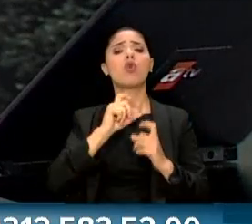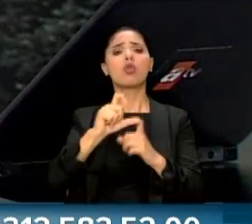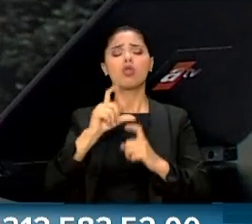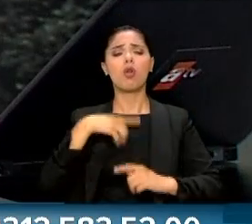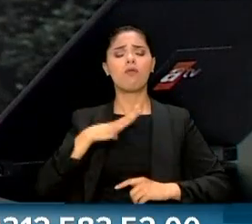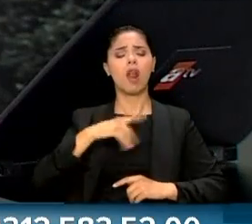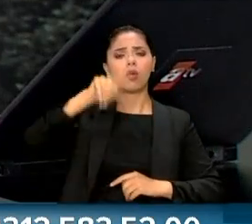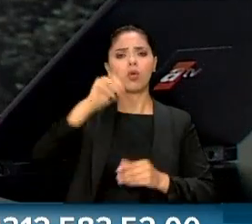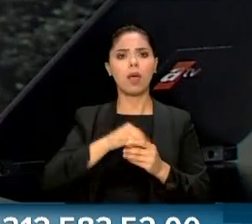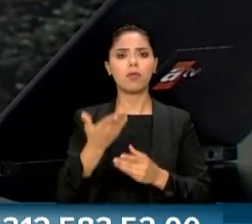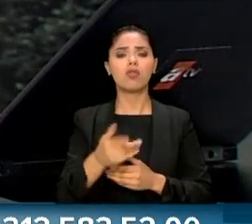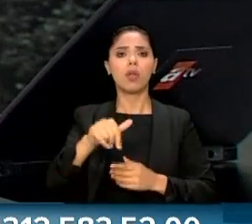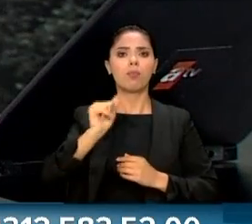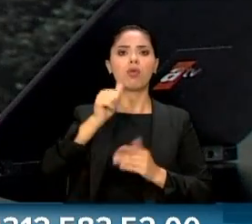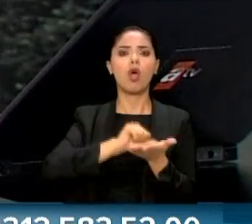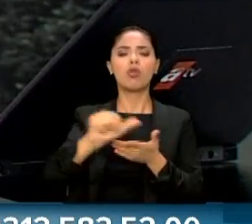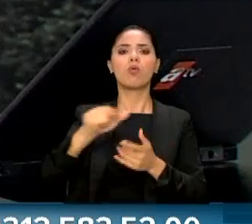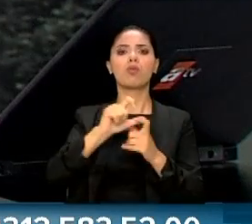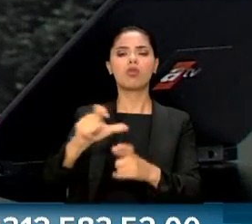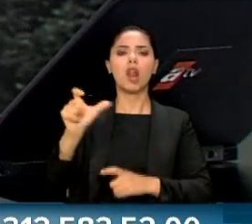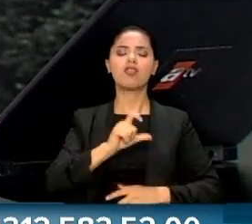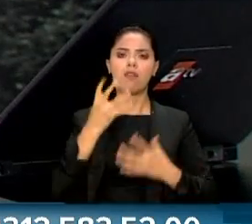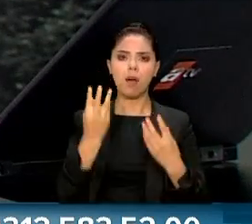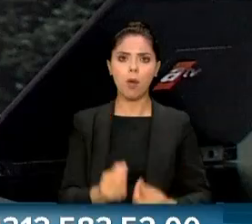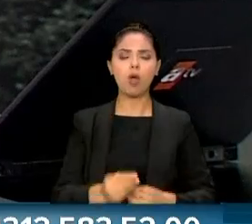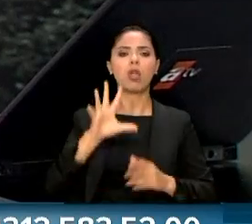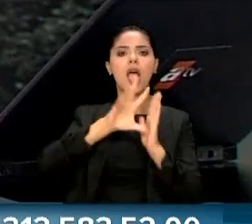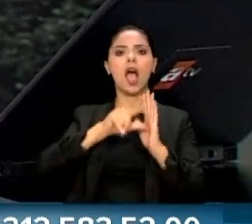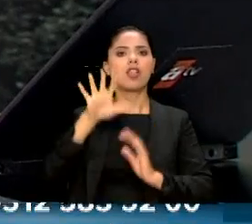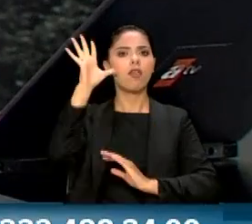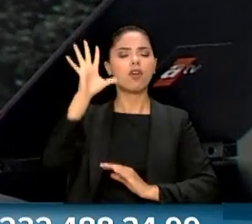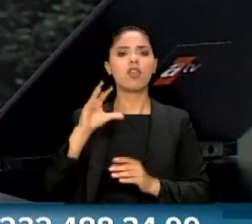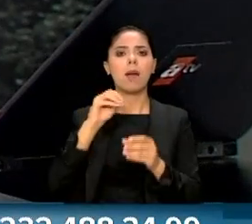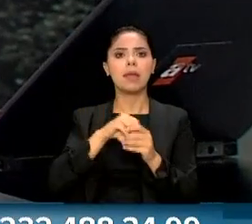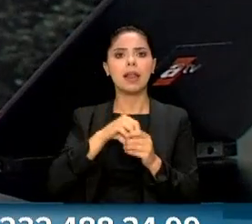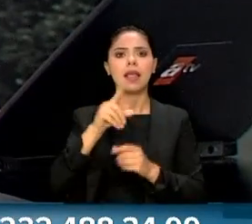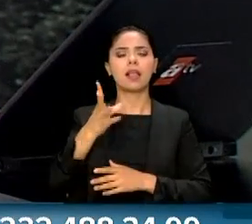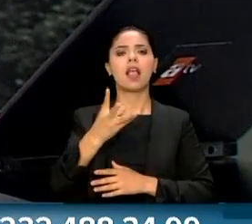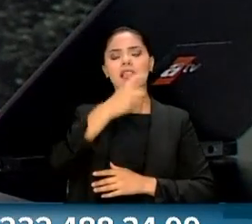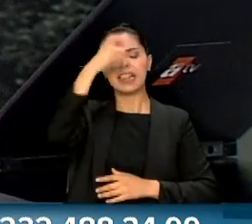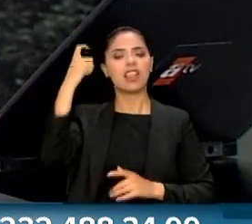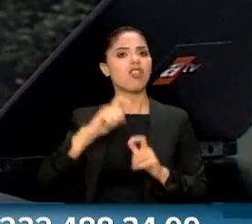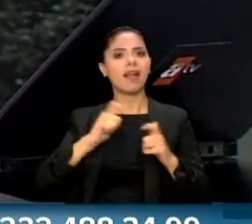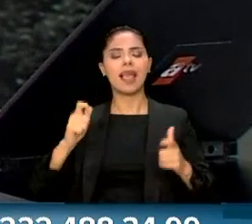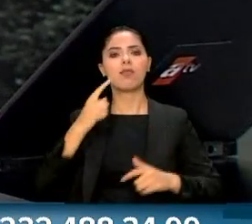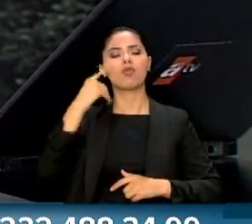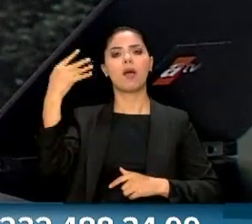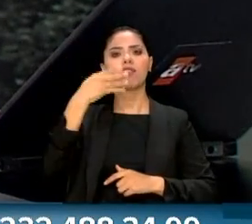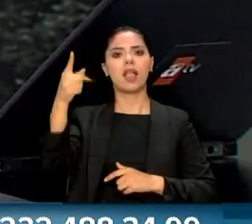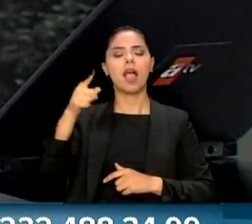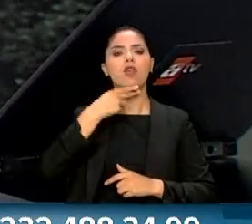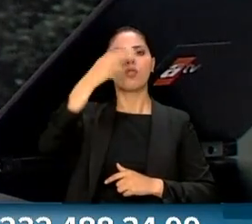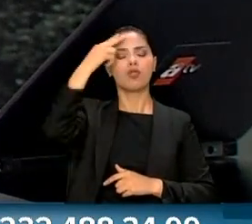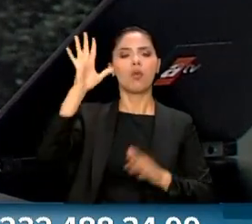vardı gündemde. Bugün tüm bu sorular cevap buldu. Ayasofya Camii ile ilgili en sıcak cümleleri ise Başkan Erdoğan